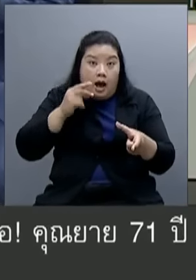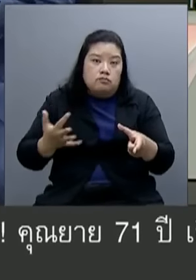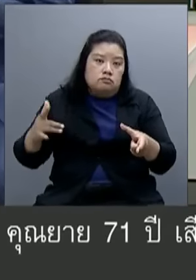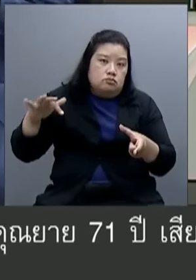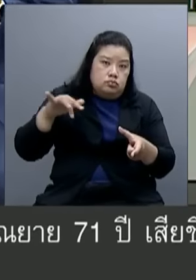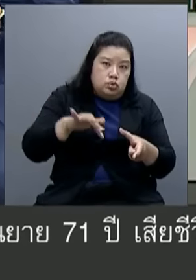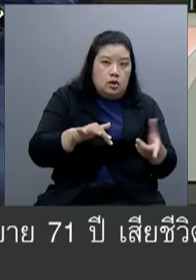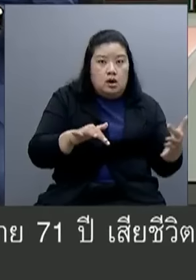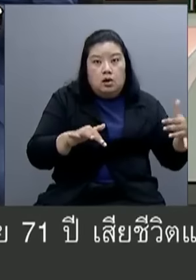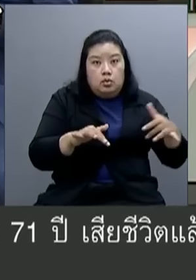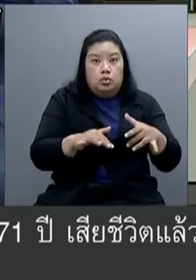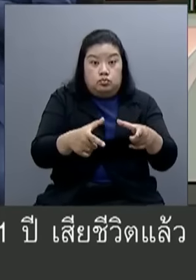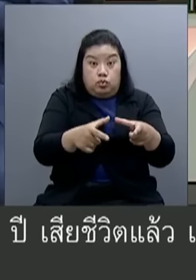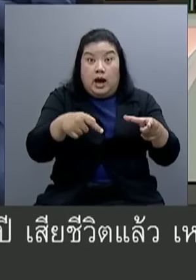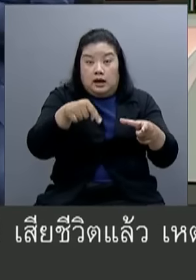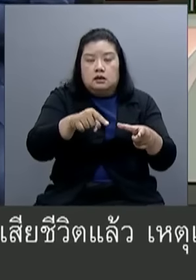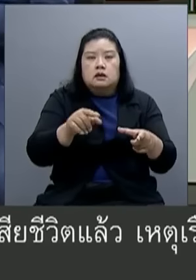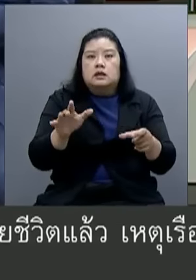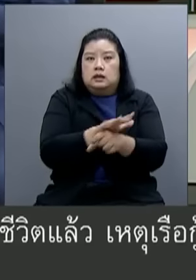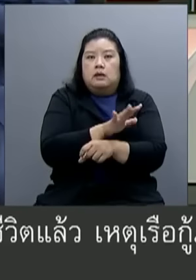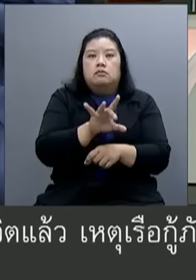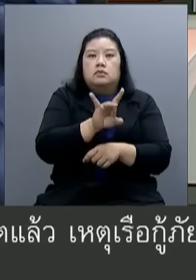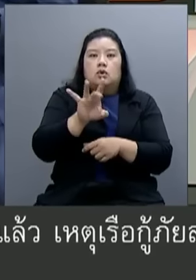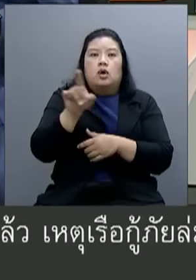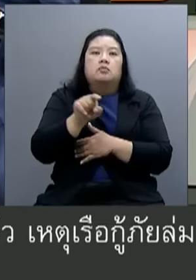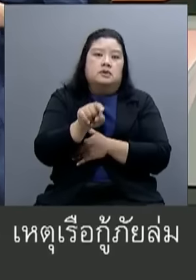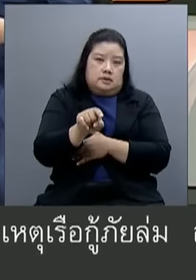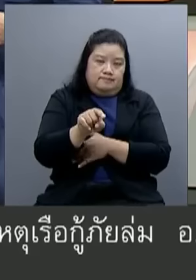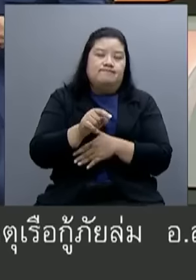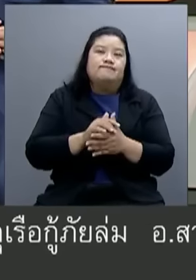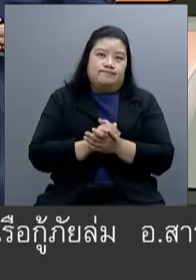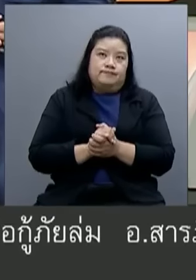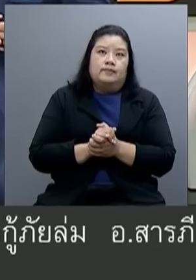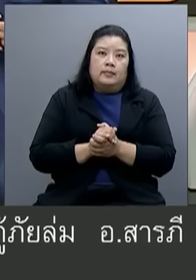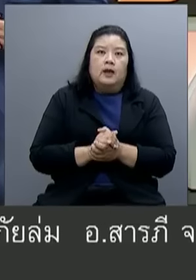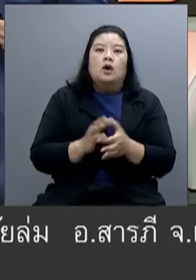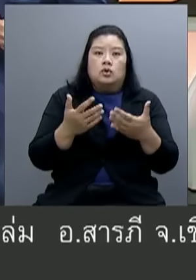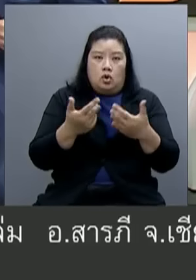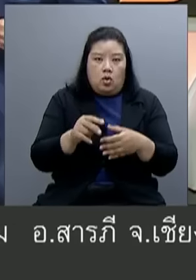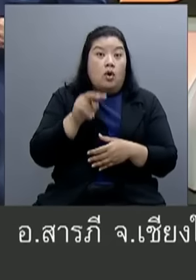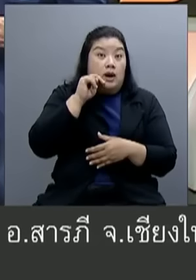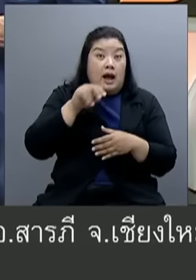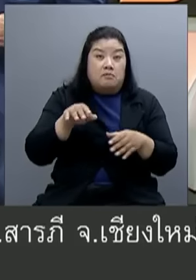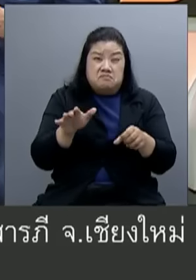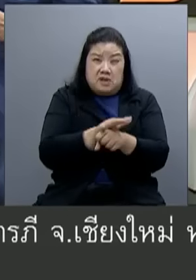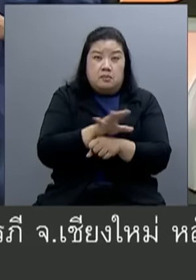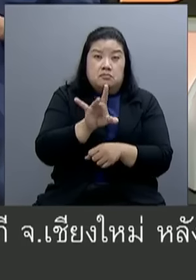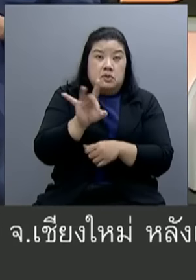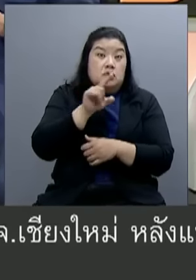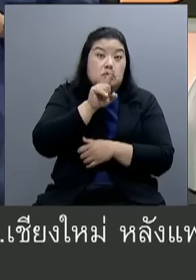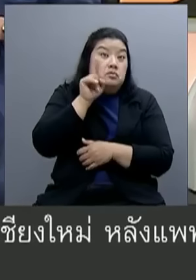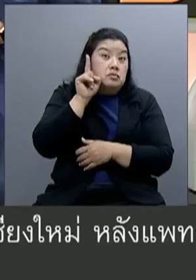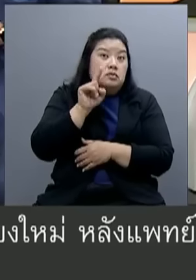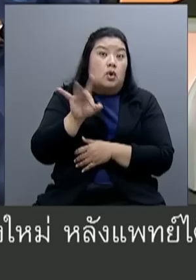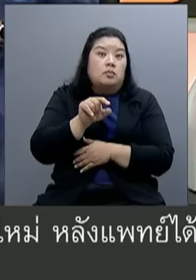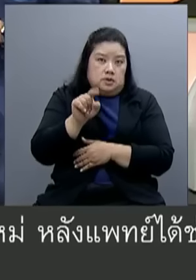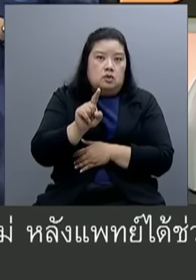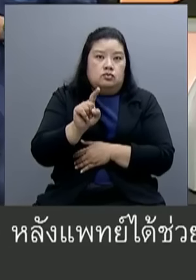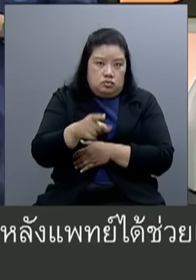ลวงตอนนี้ร้อยกว่าเปอร์เซ็นต์แล้วนะครับเราหน่วงไว้นะครับแล้วก็จะต้องมีการระบายทางด้านท้ายออกมานะครับก็เมื่อ